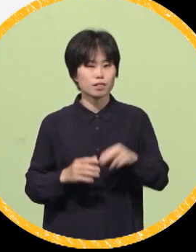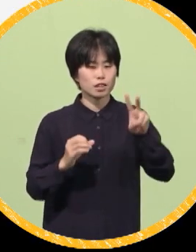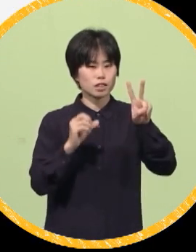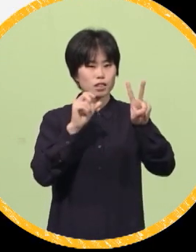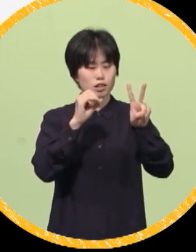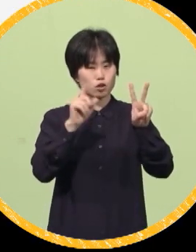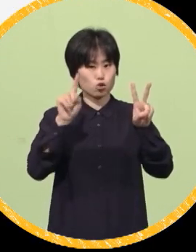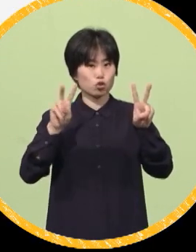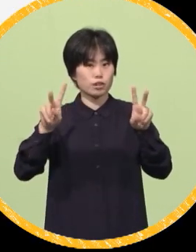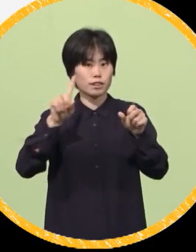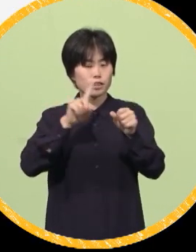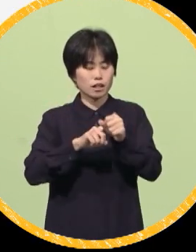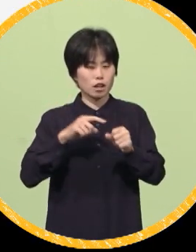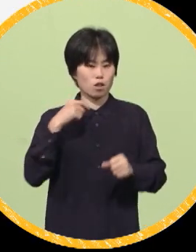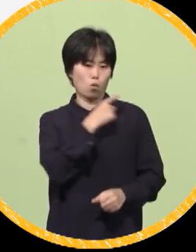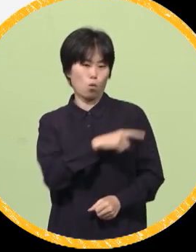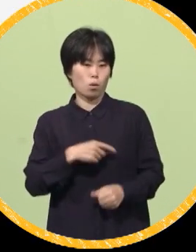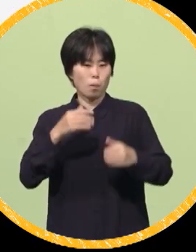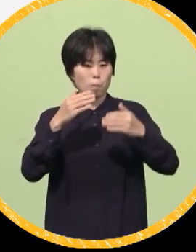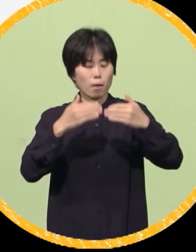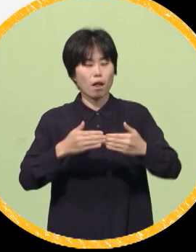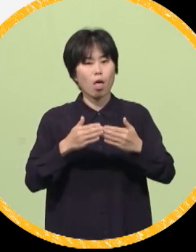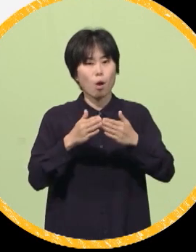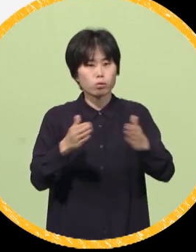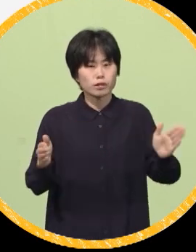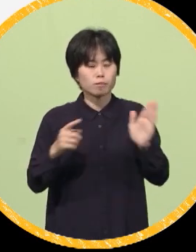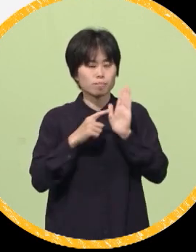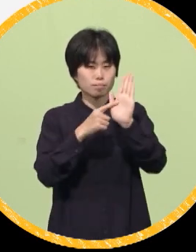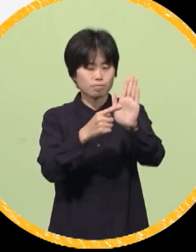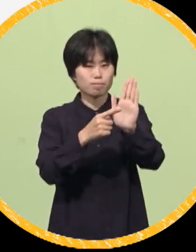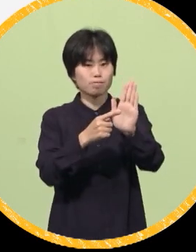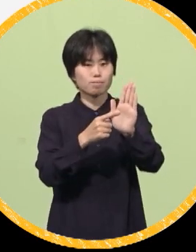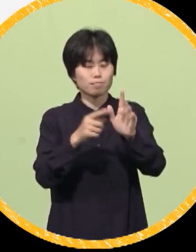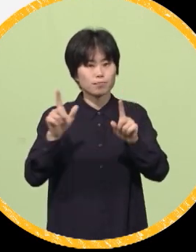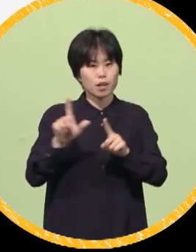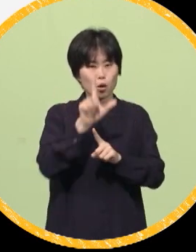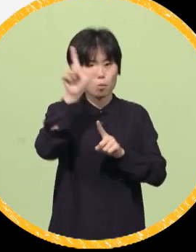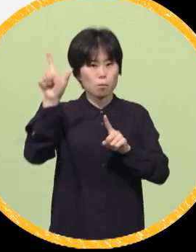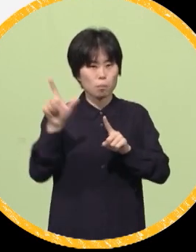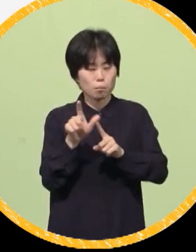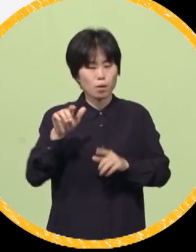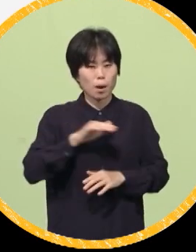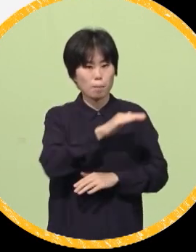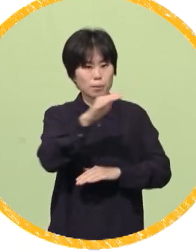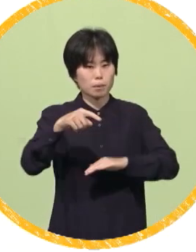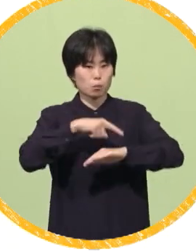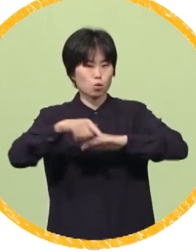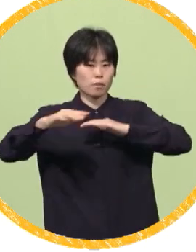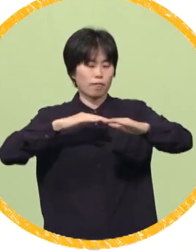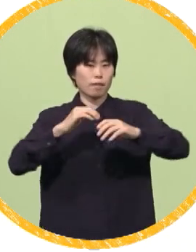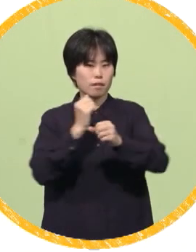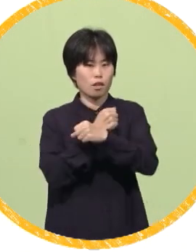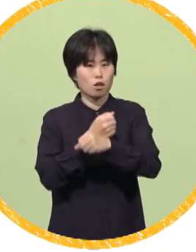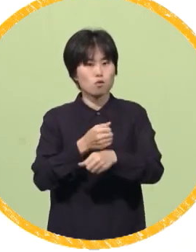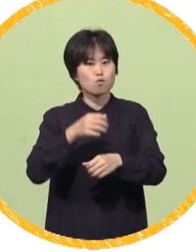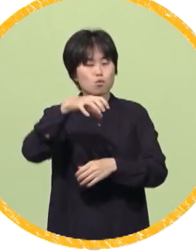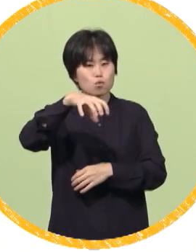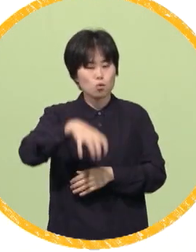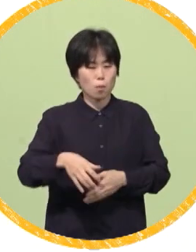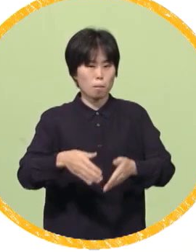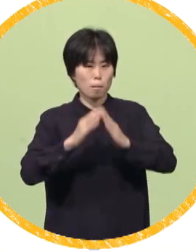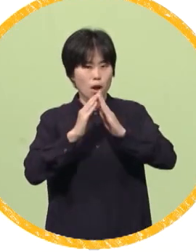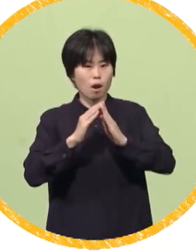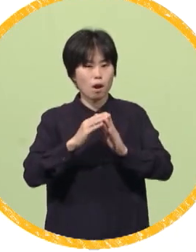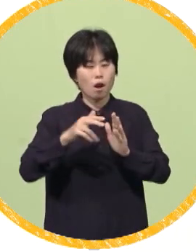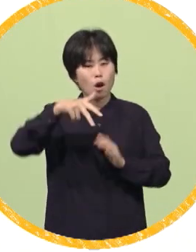2012年に心のバリアフリーの実現を掲げて NPO 法人ピープルデザイン研究所を立ち上げた須藤真嗣